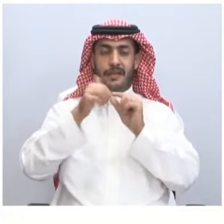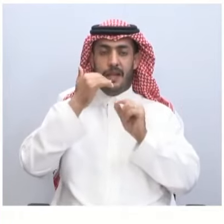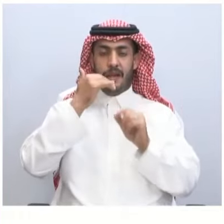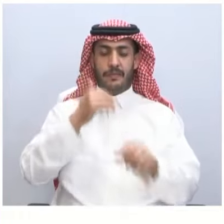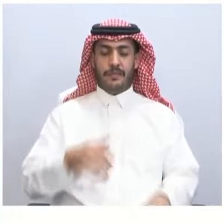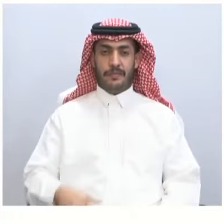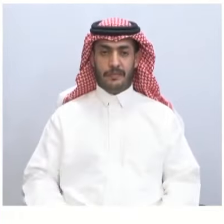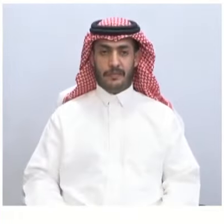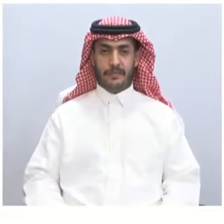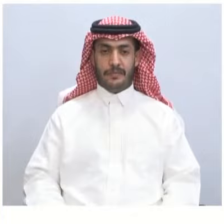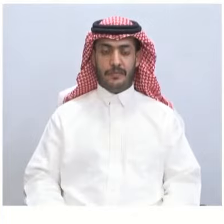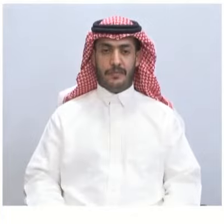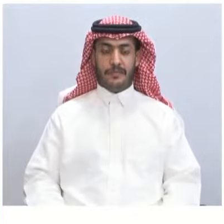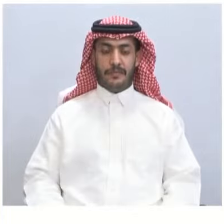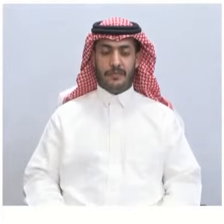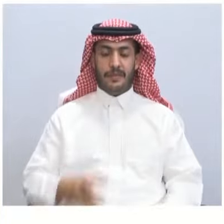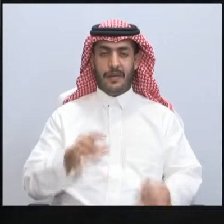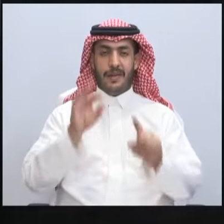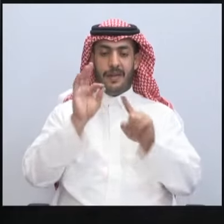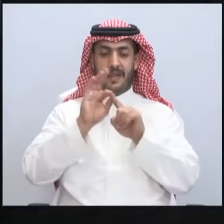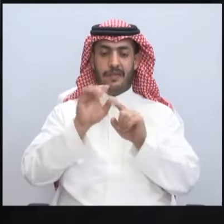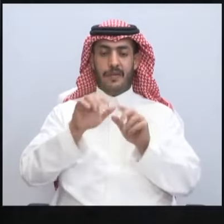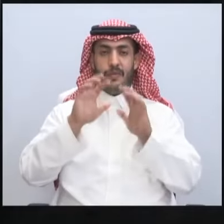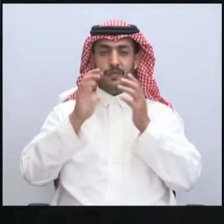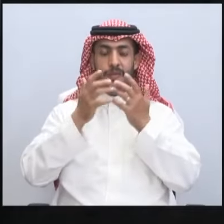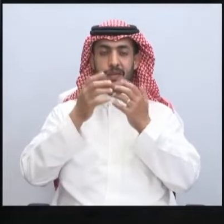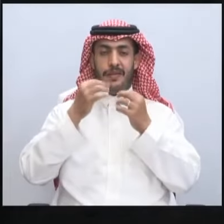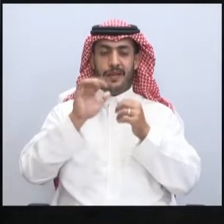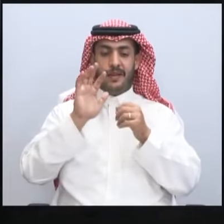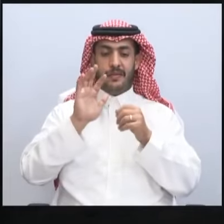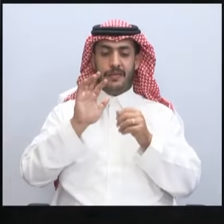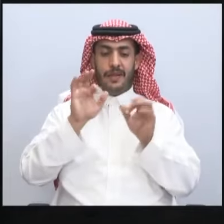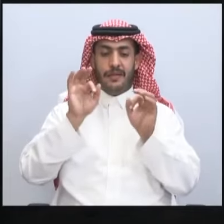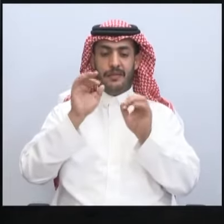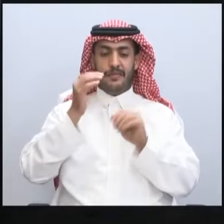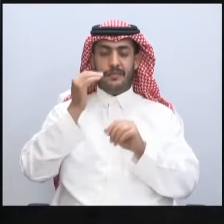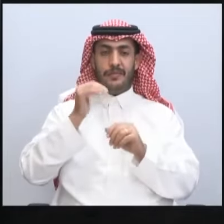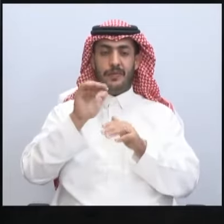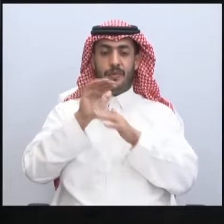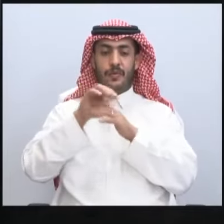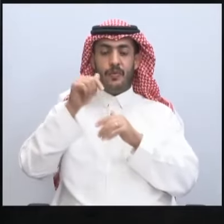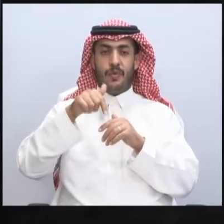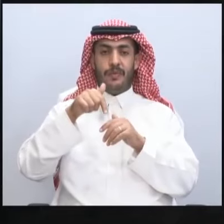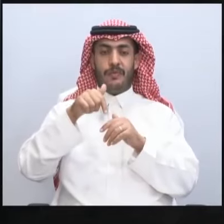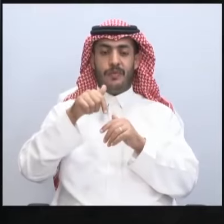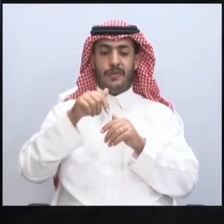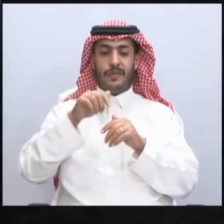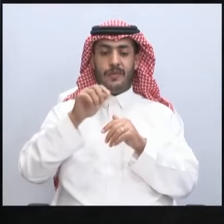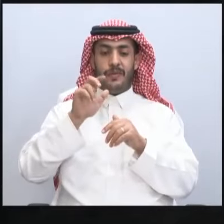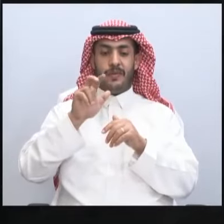العربيه هذه اهداف الوحده اهداف هذه الوحده درسنا اليوم